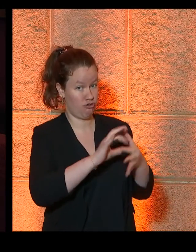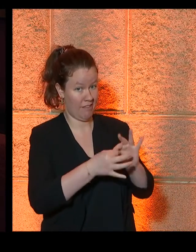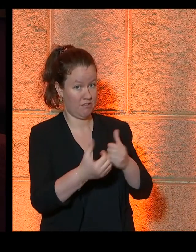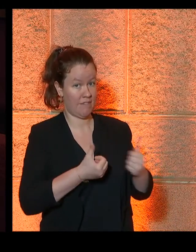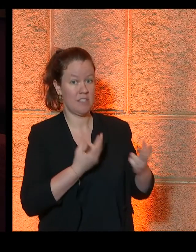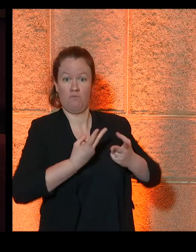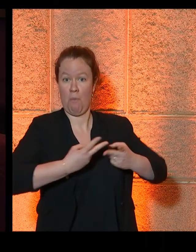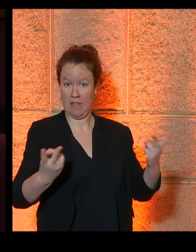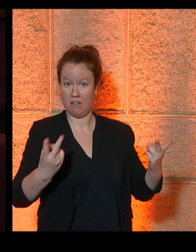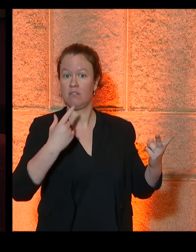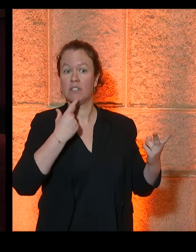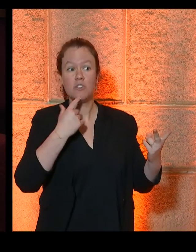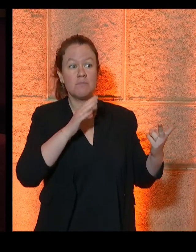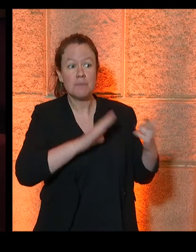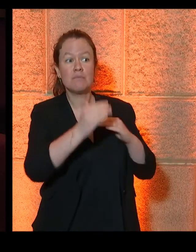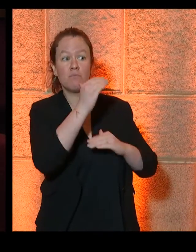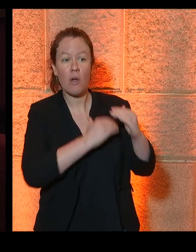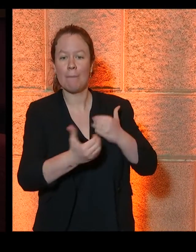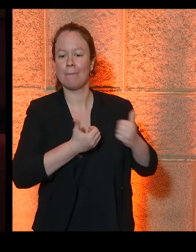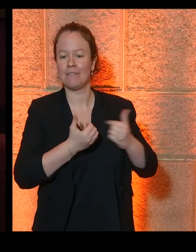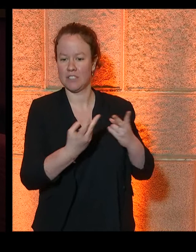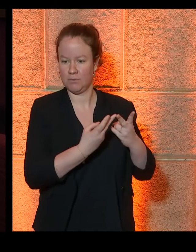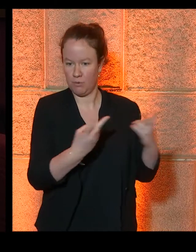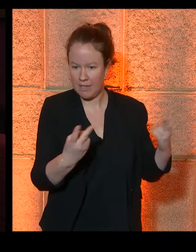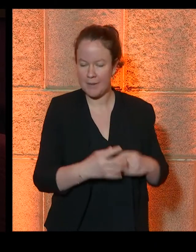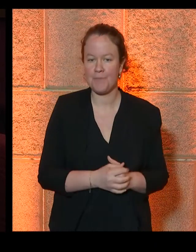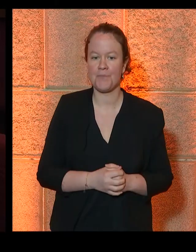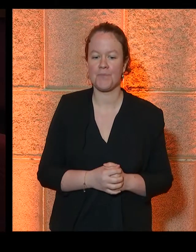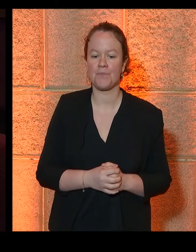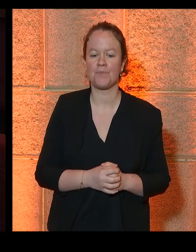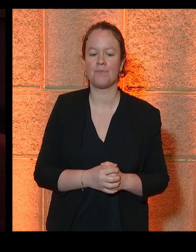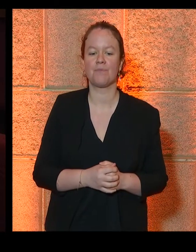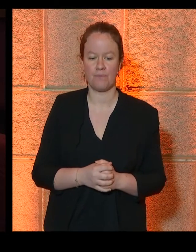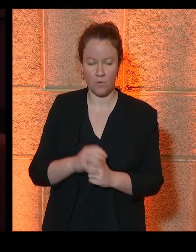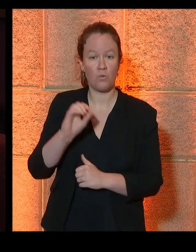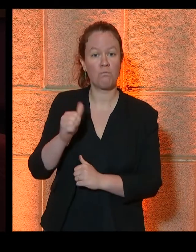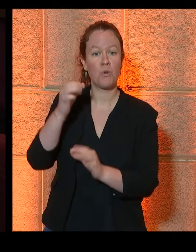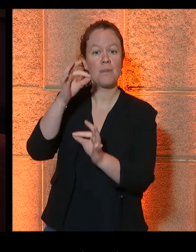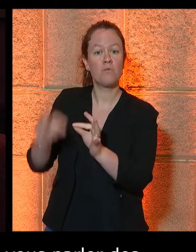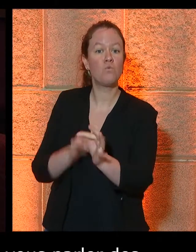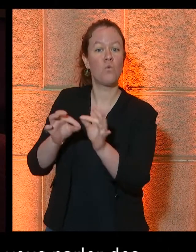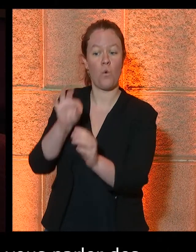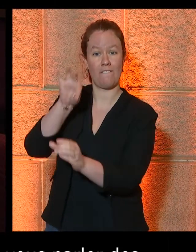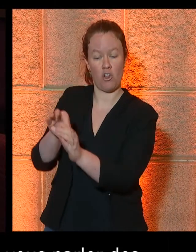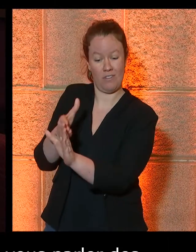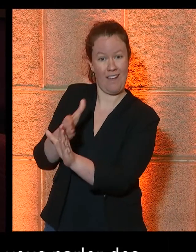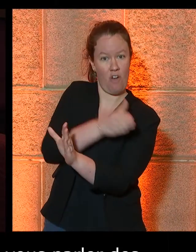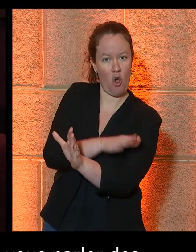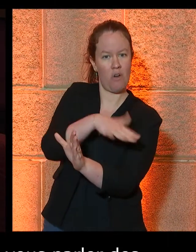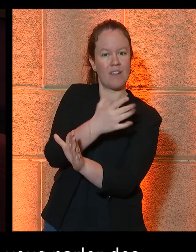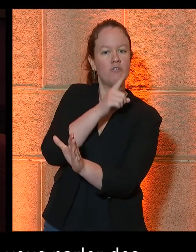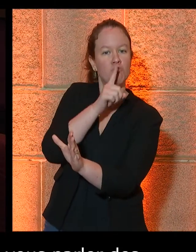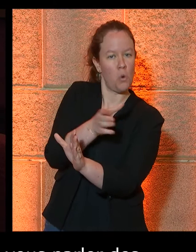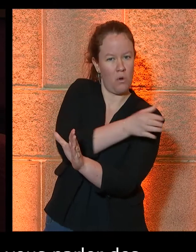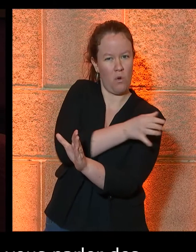nationales de programmes. Donc pendant les 15 derniers jours qui précèdent le premier tour et pendant l'entre-deux